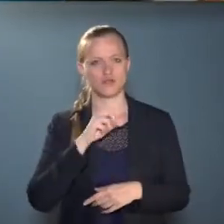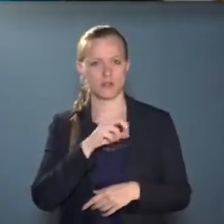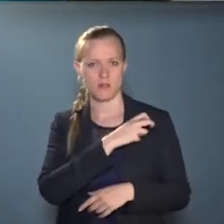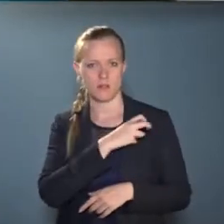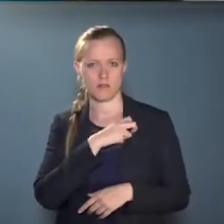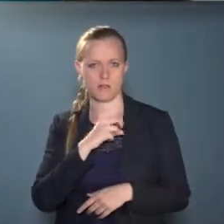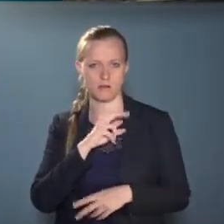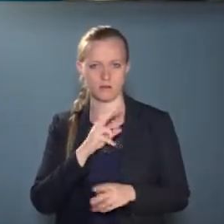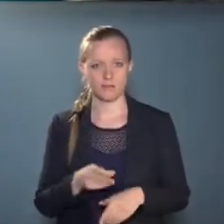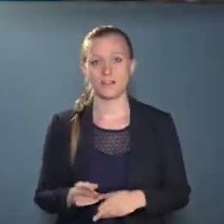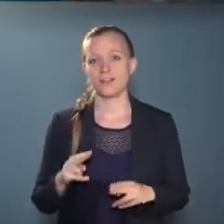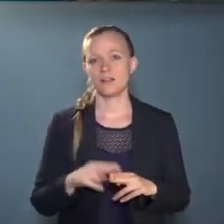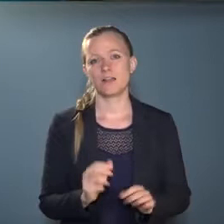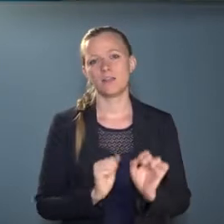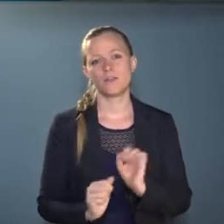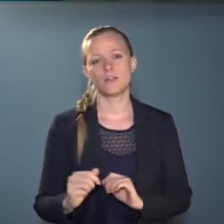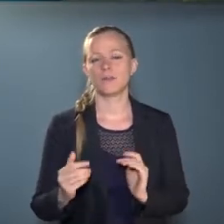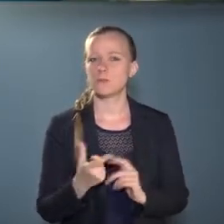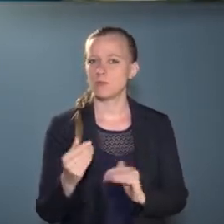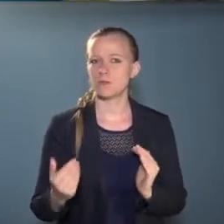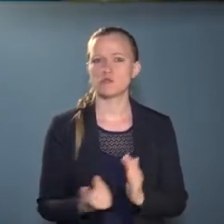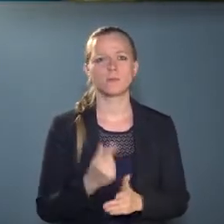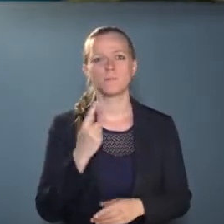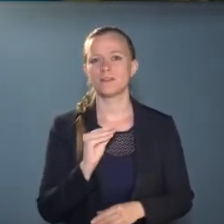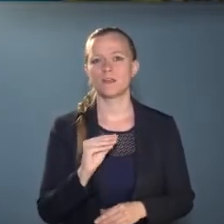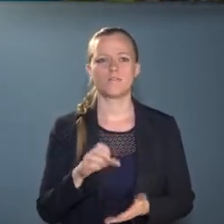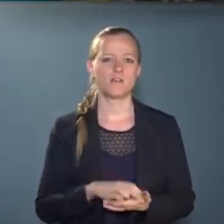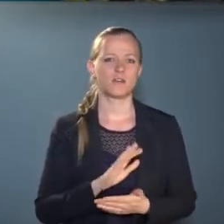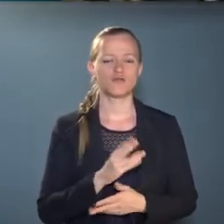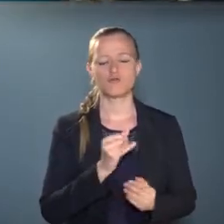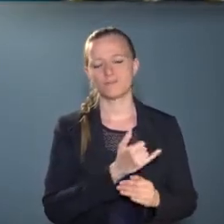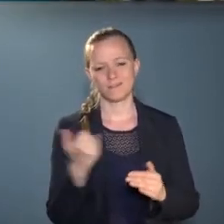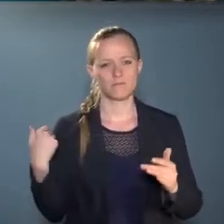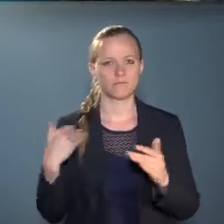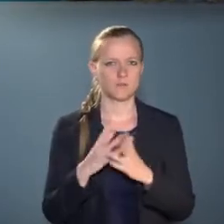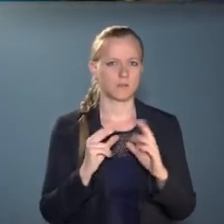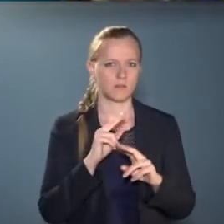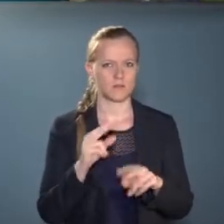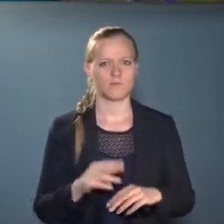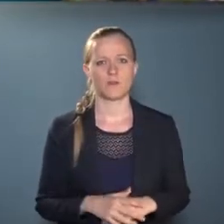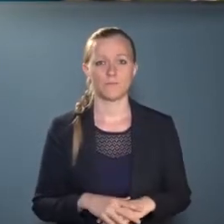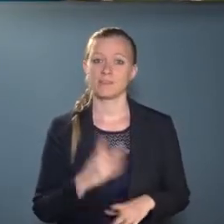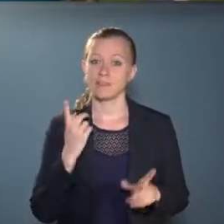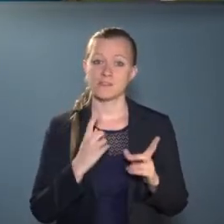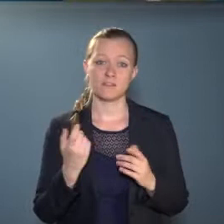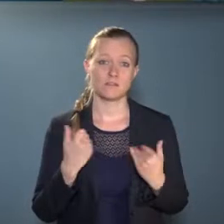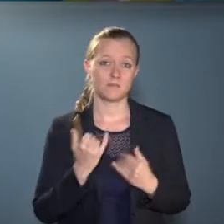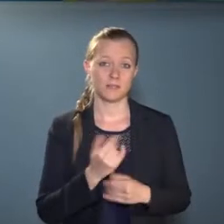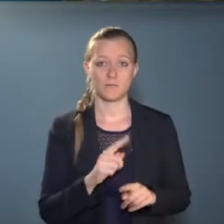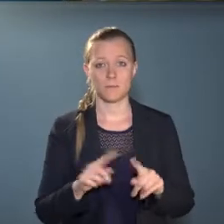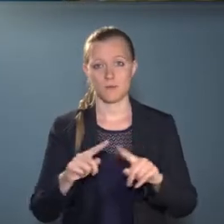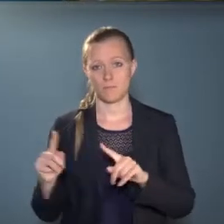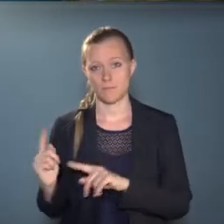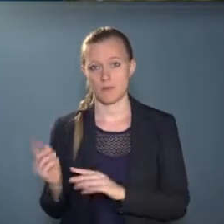száma. Rendvédelmi nap ismét. Mit jelent ez a városnak, hiszen most mások éves tapasztalatuk van? Szerintem mindenkinek más